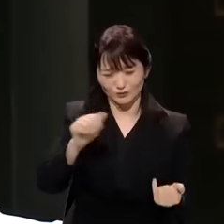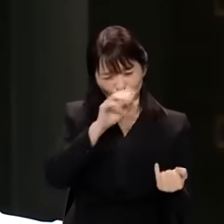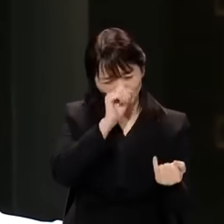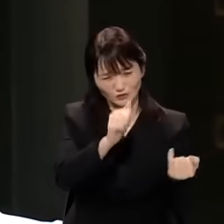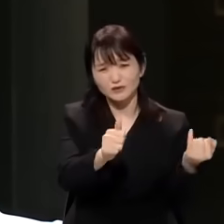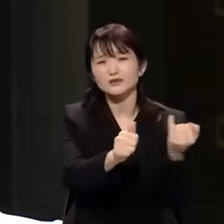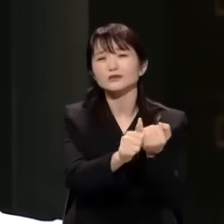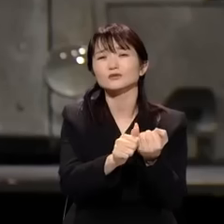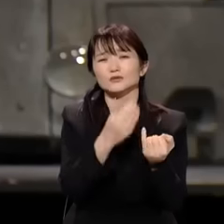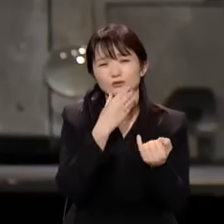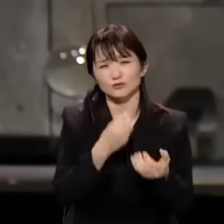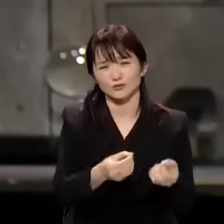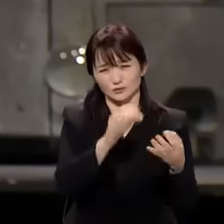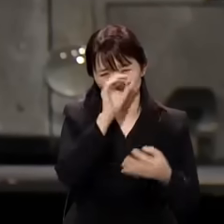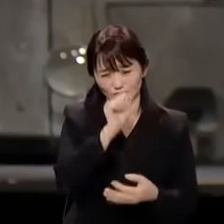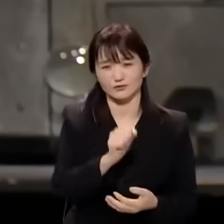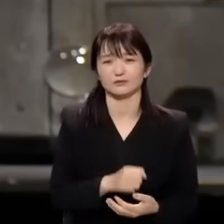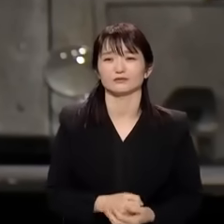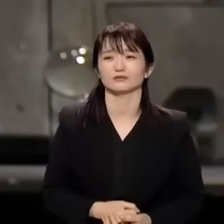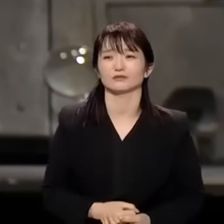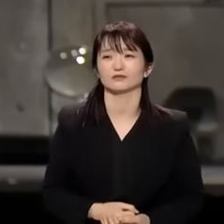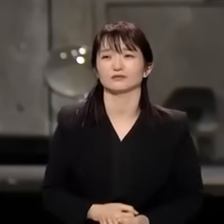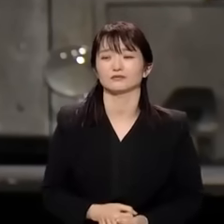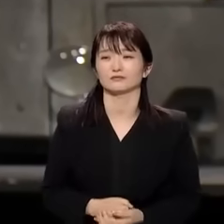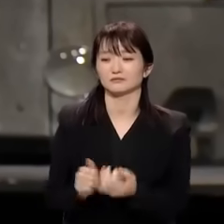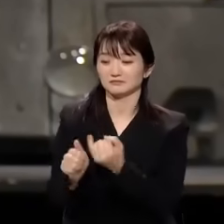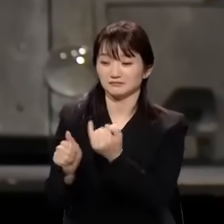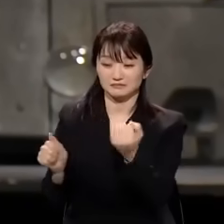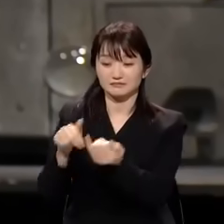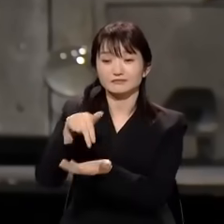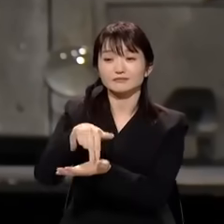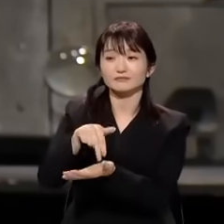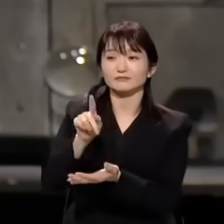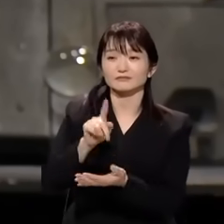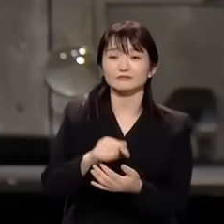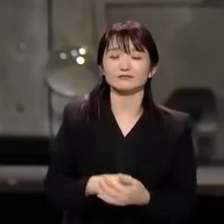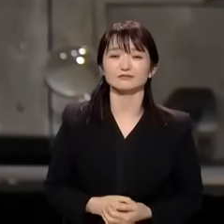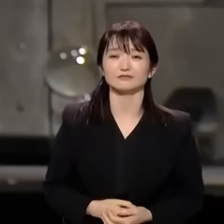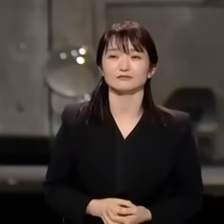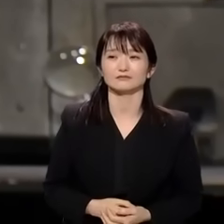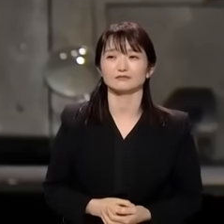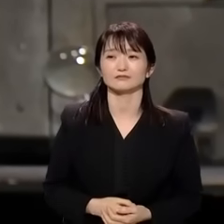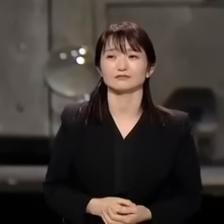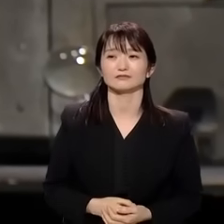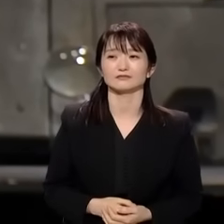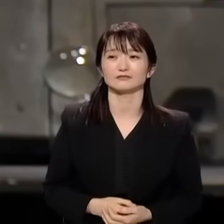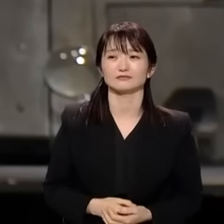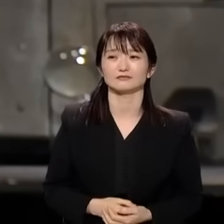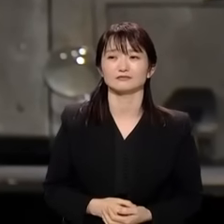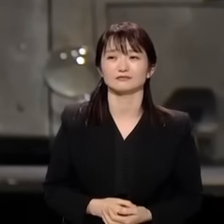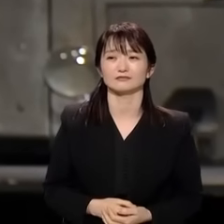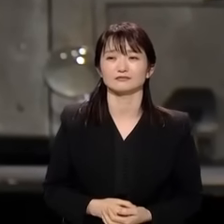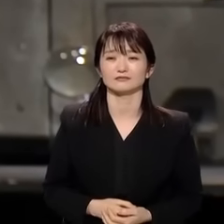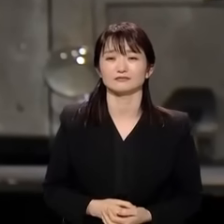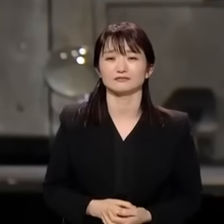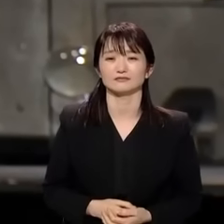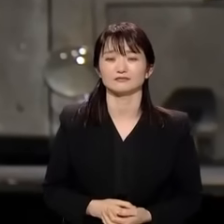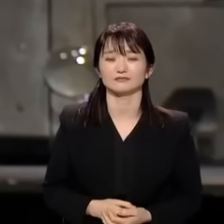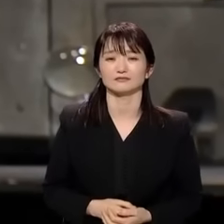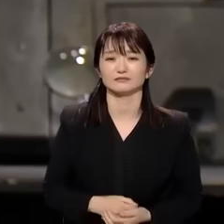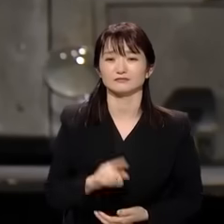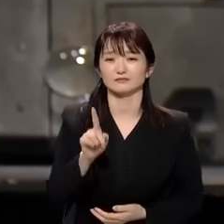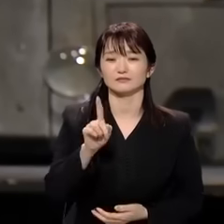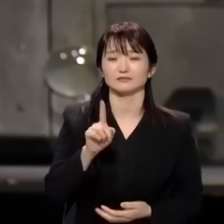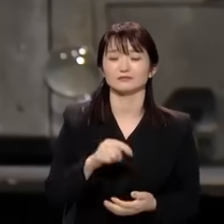근데 이제 어이 지금 아내의 입장에서 봤을 때 너무 참 좀 좀 반전이 극 극적인 반전이었던